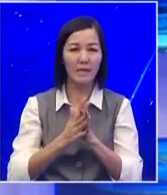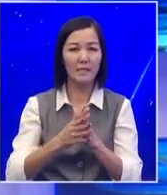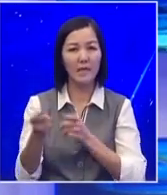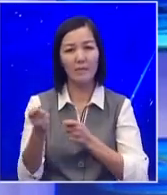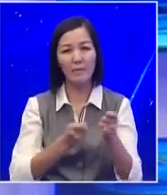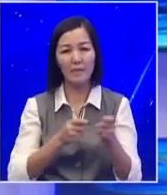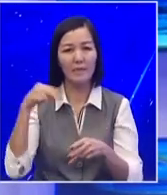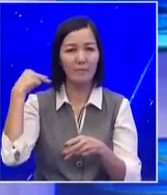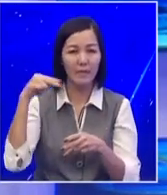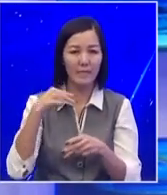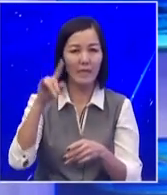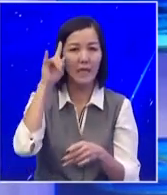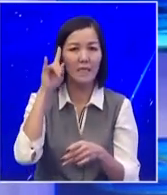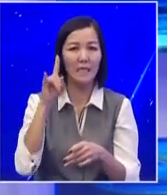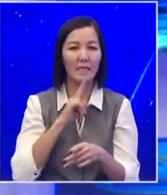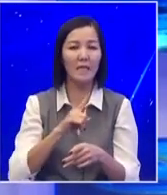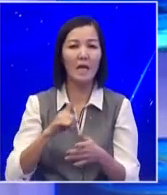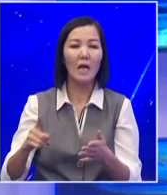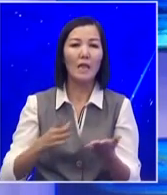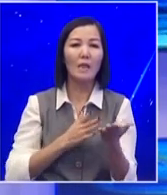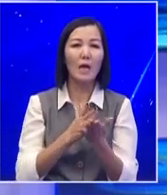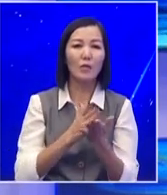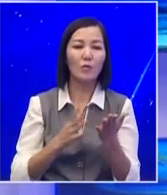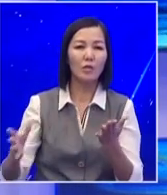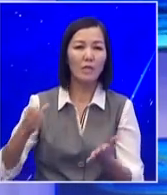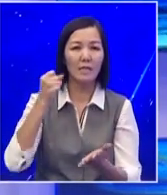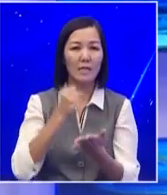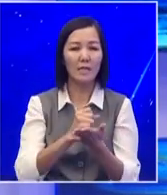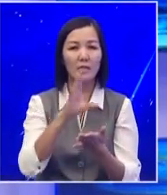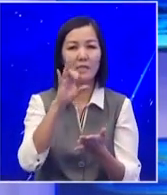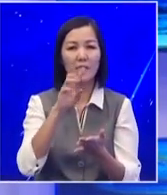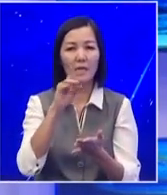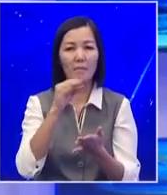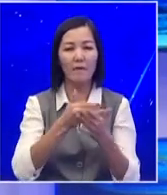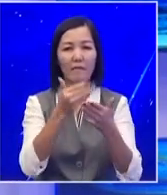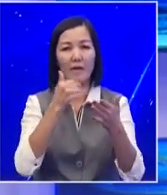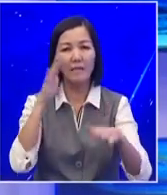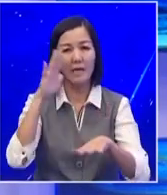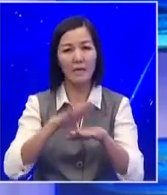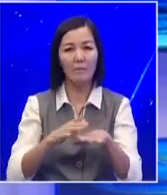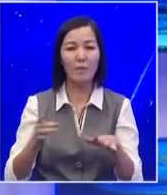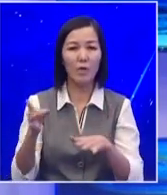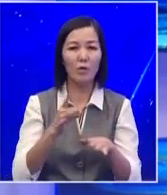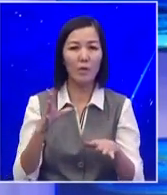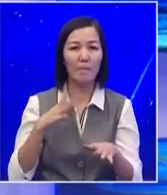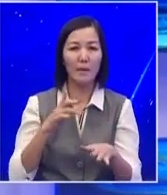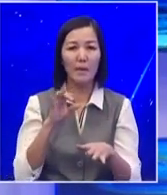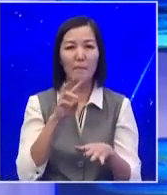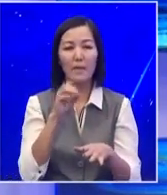администрацией президента Казахстана на должность назначен Галиаскар Сарыбаев. Ранее акимом района был Махабат